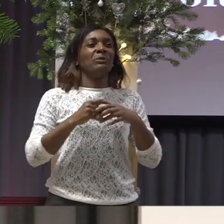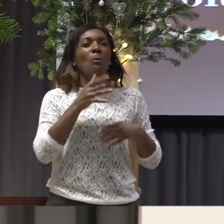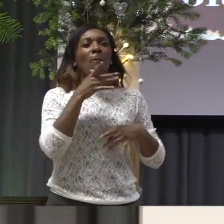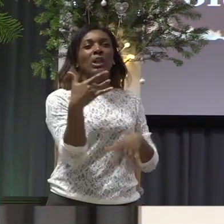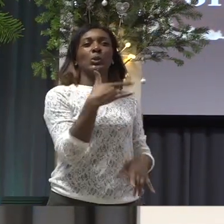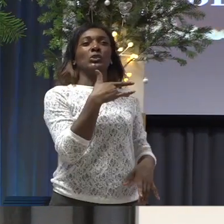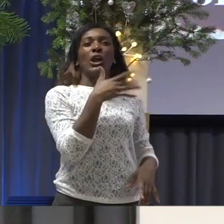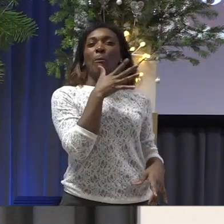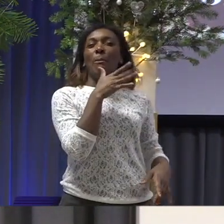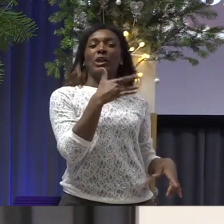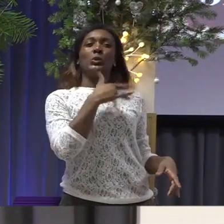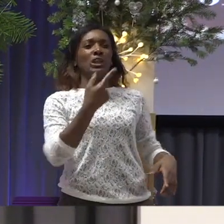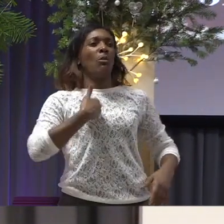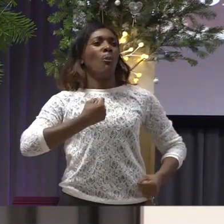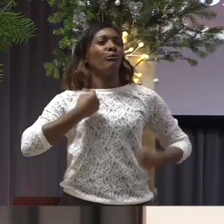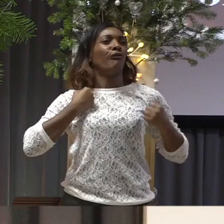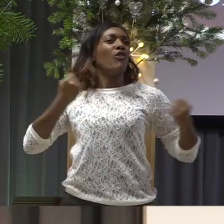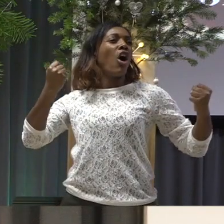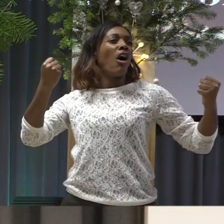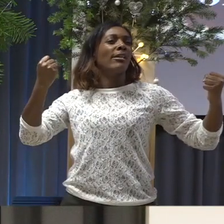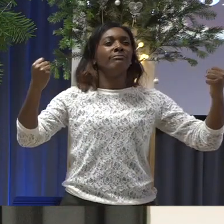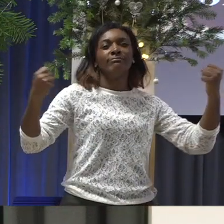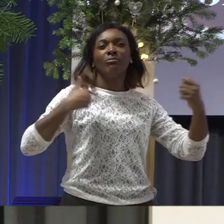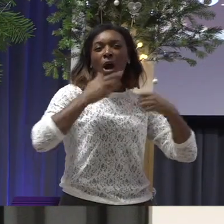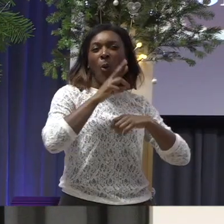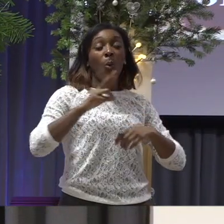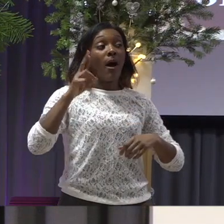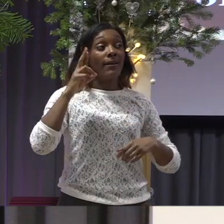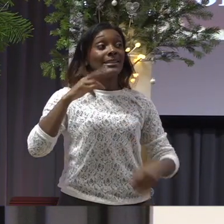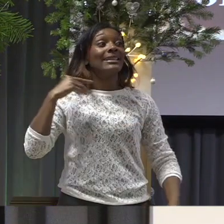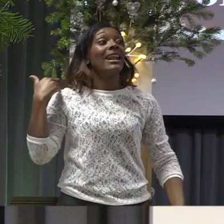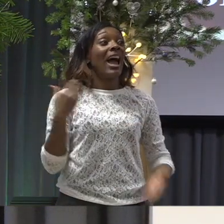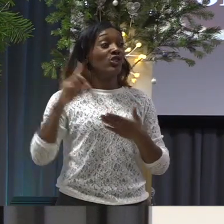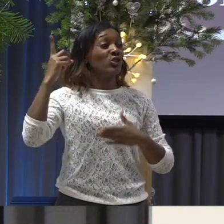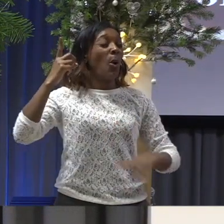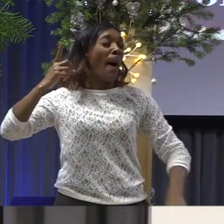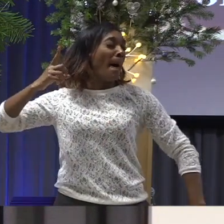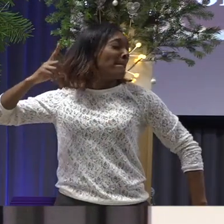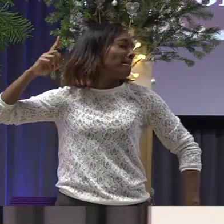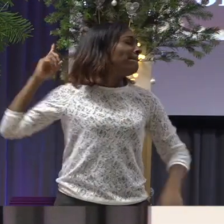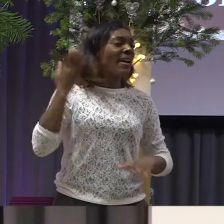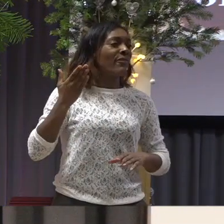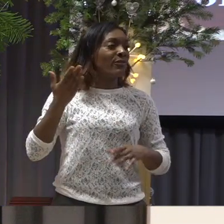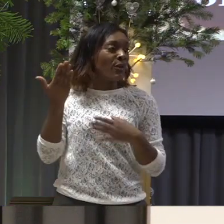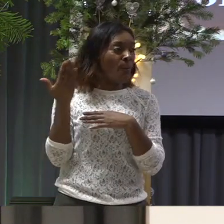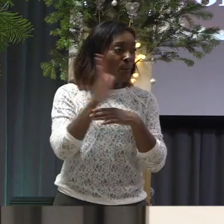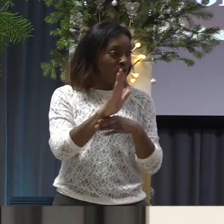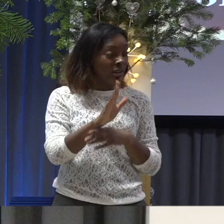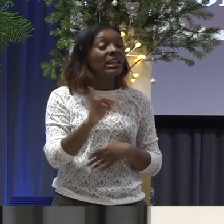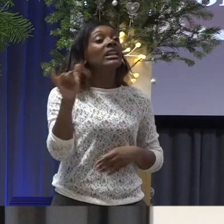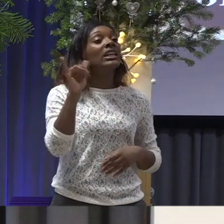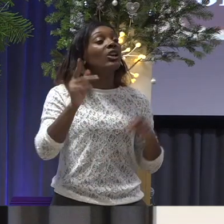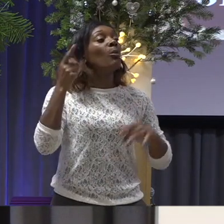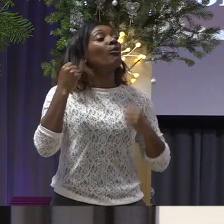invulnérable, l'homme le plus fort, l'homme le plus influent. Et c'est là que Dieu lui a montré que le plus fort, le